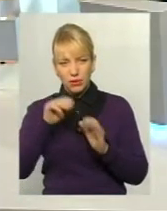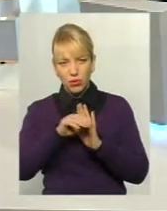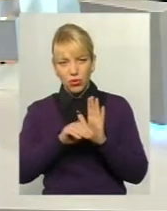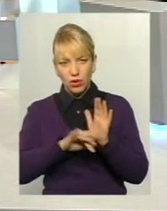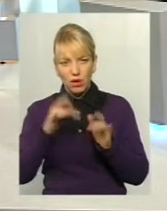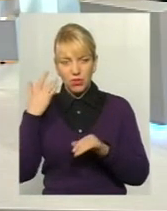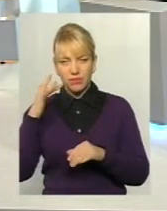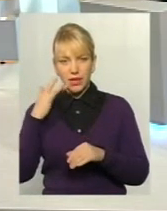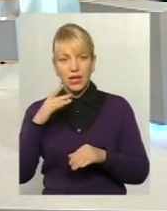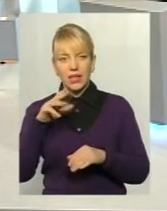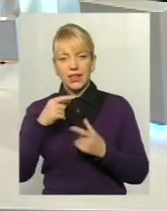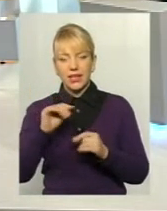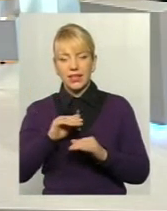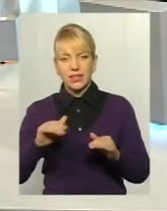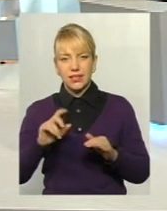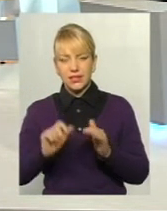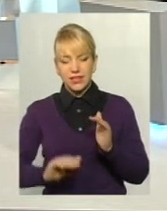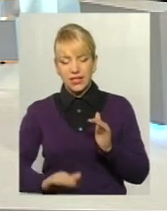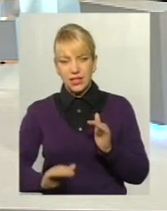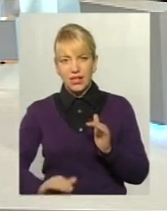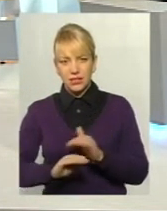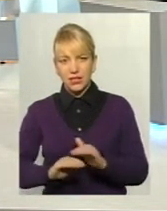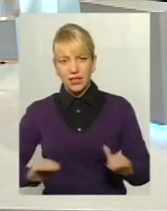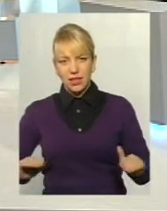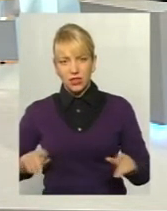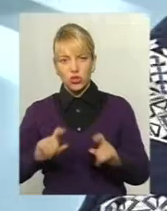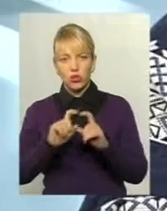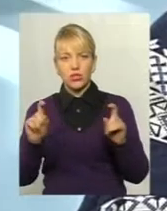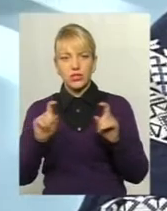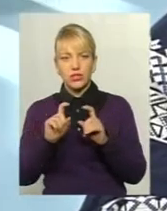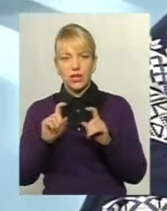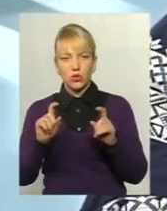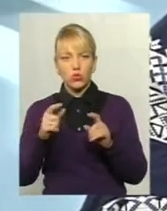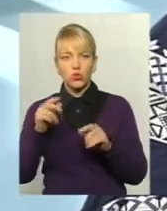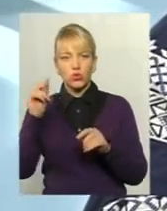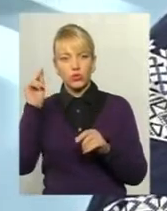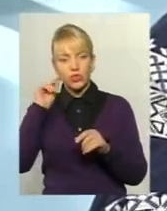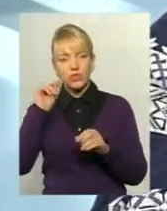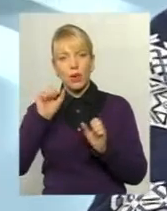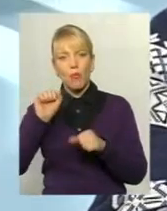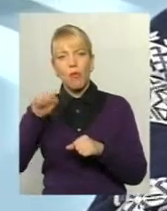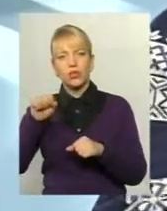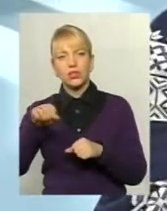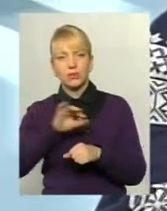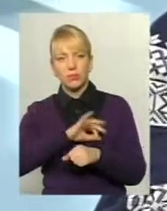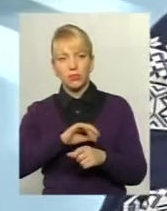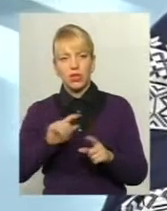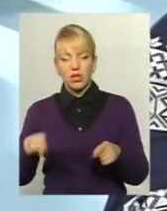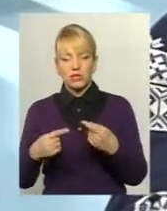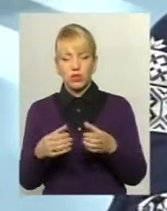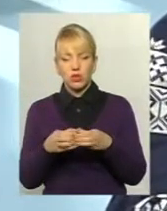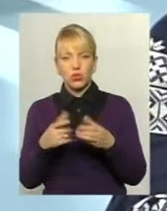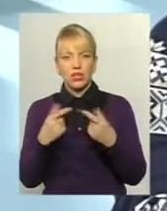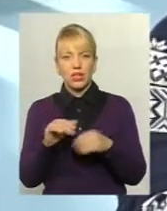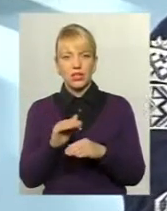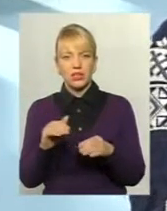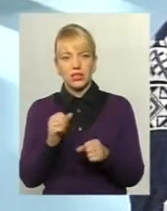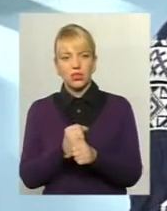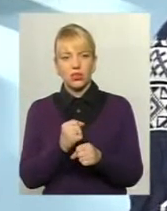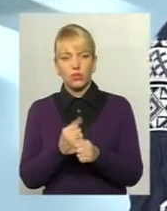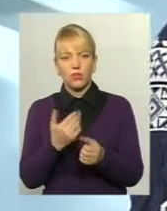Штатах Америки, де діти з дитячого садочку вчаться рахувати можливий прибуток. Створюється гурточок, де діти, наприклад,